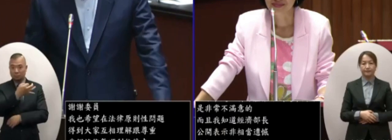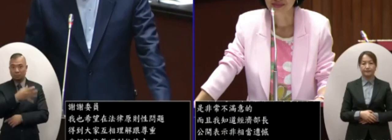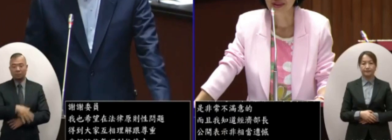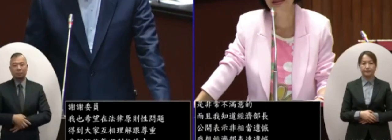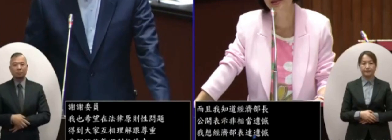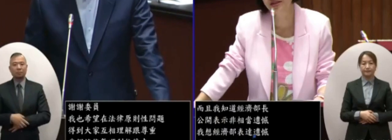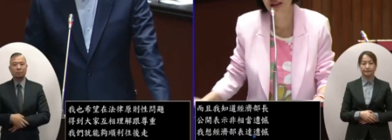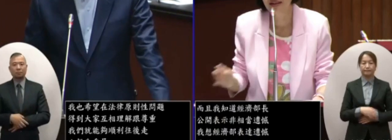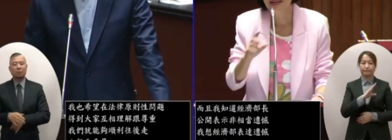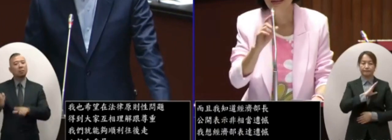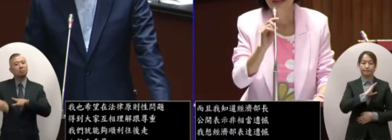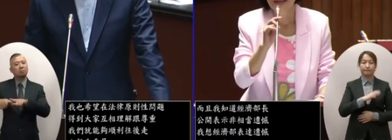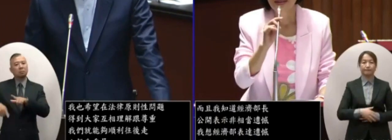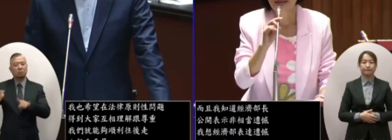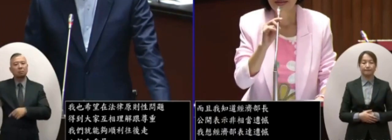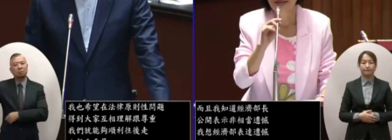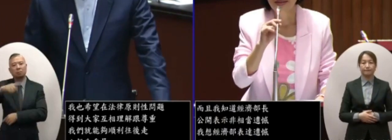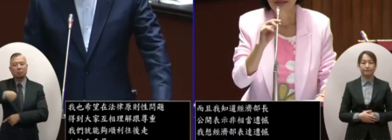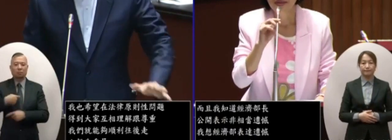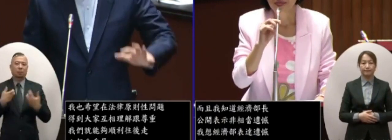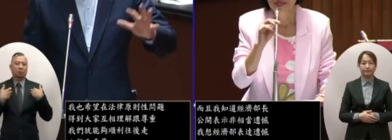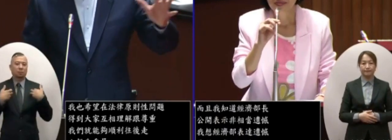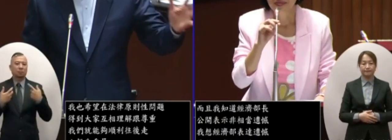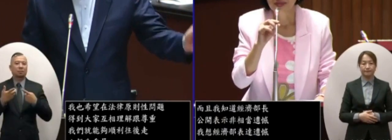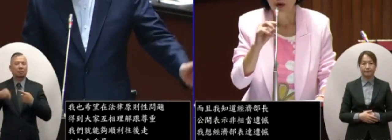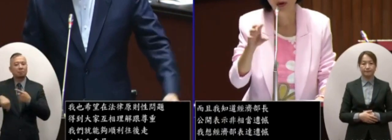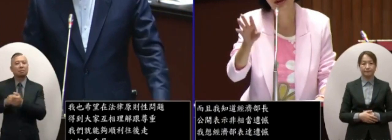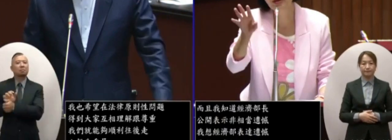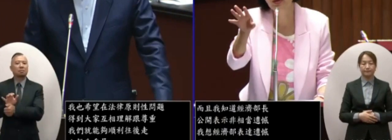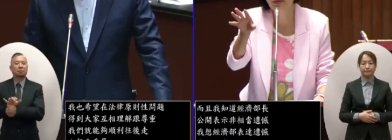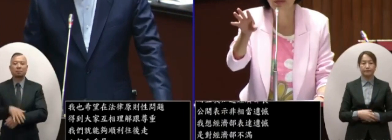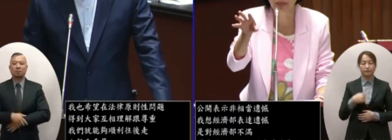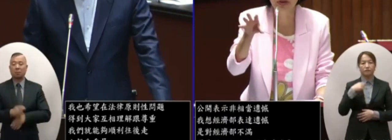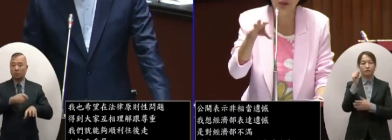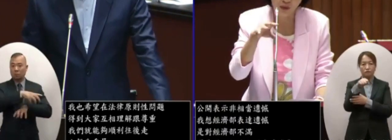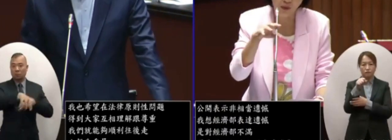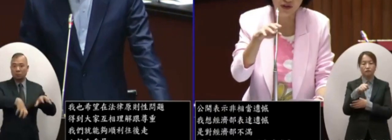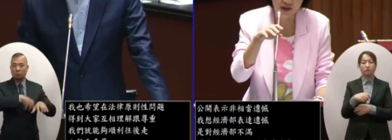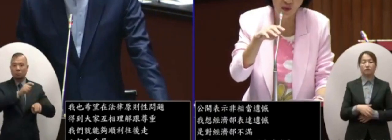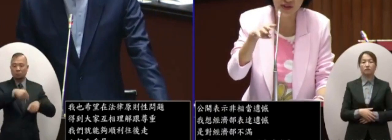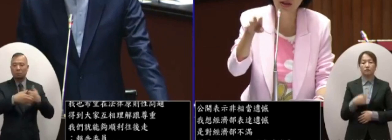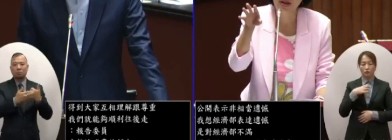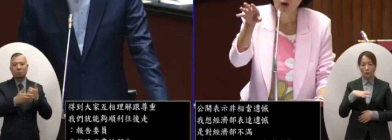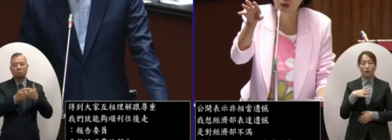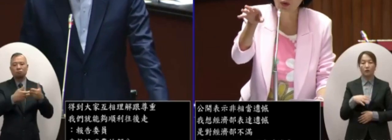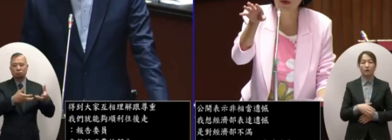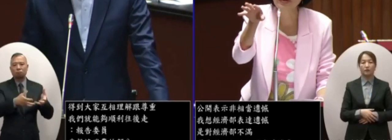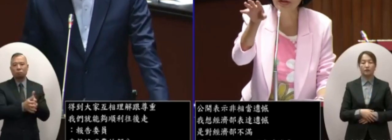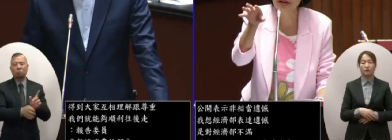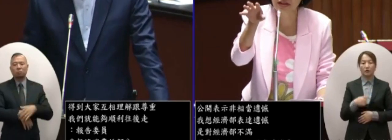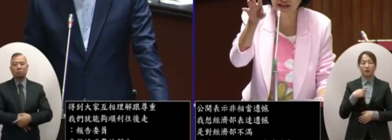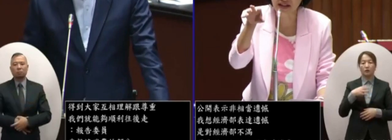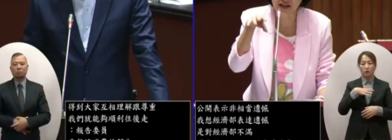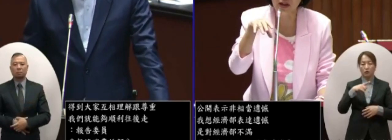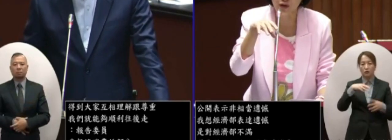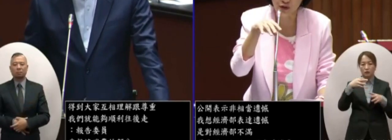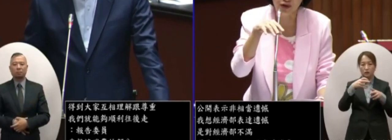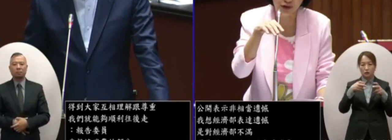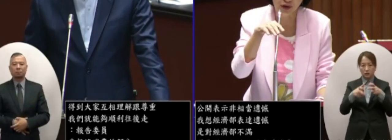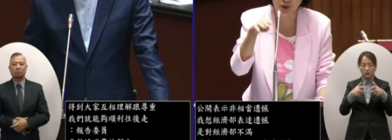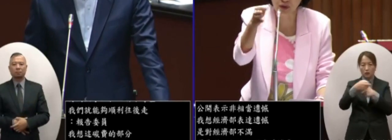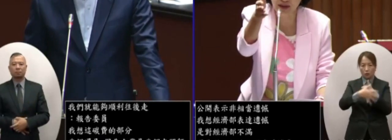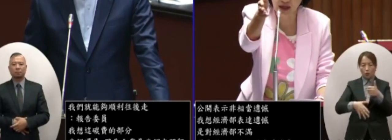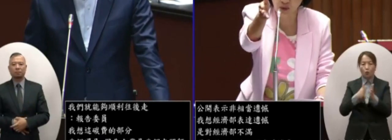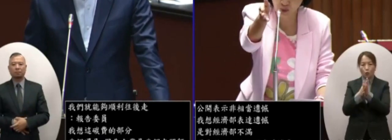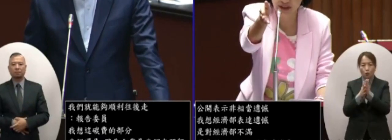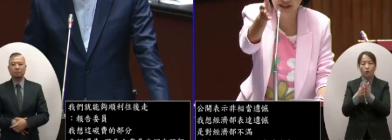是了。 那环境部它有维护这个， 我完全同意部长。我知道，我完全知道产业上的一个需求。我说我想问